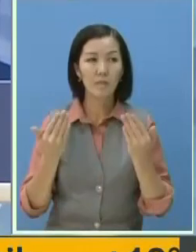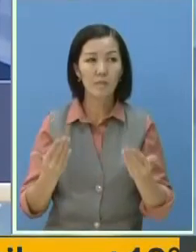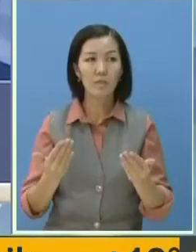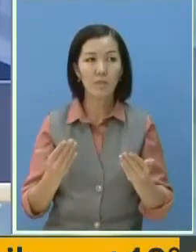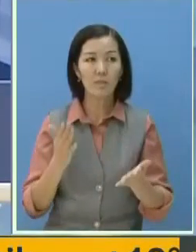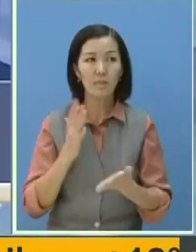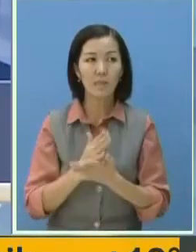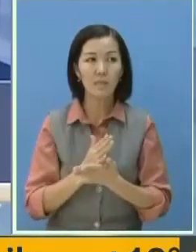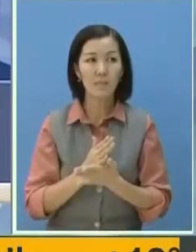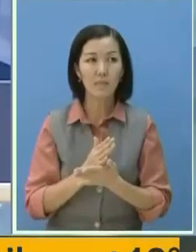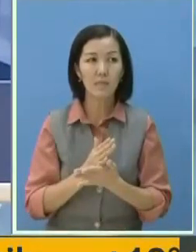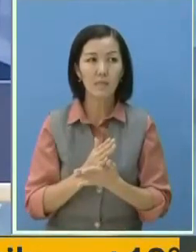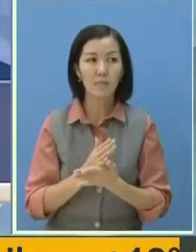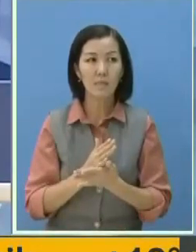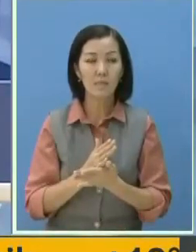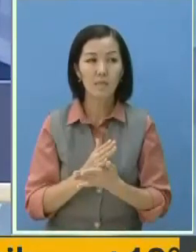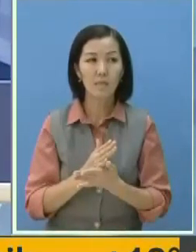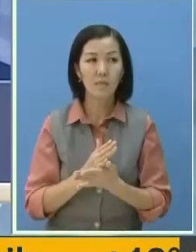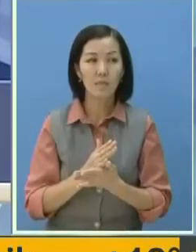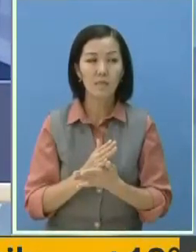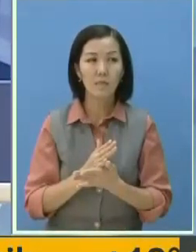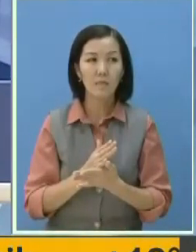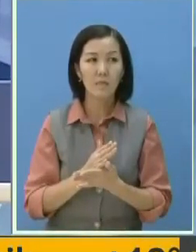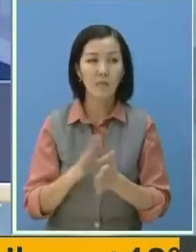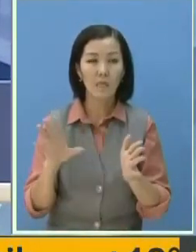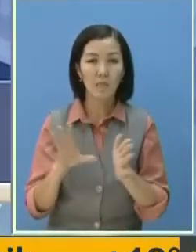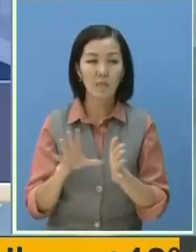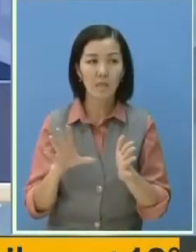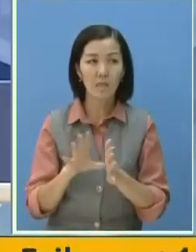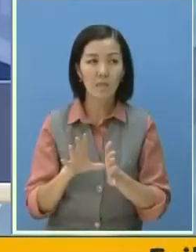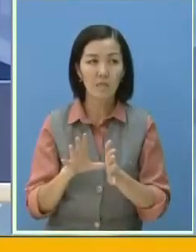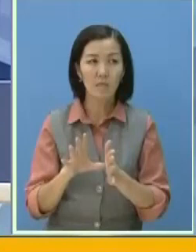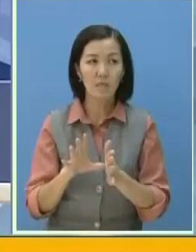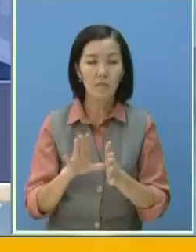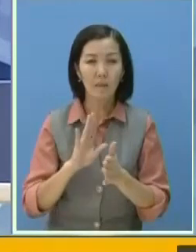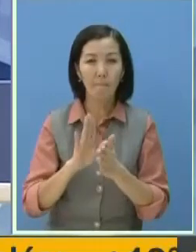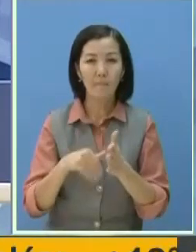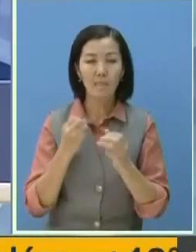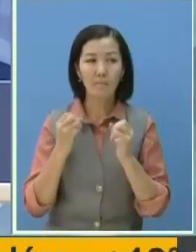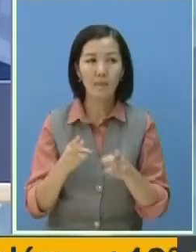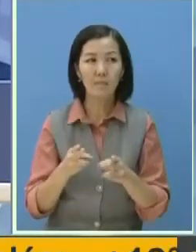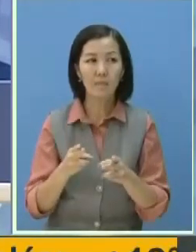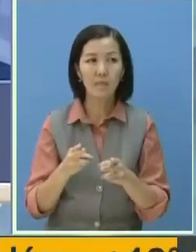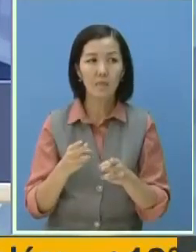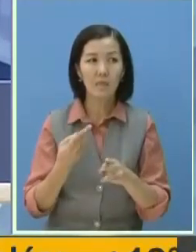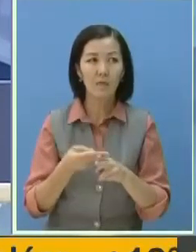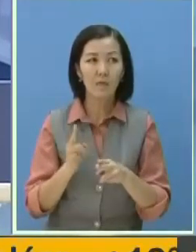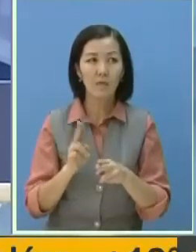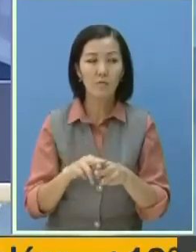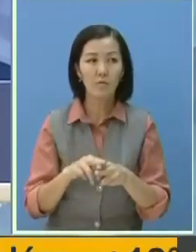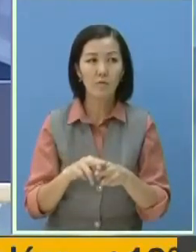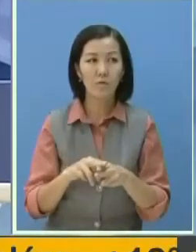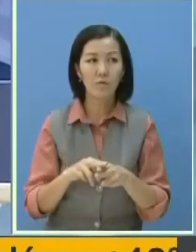появились вот эти облучатели, рециркуляторы. Угу. Да, то есть это безопасный для человека, который ты можешь сидеть работать, у